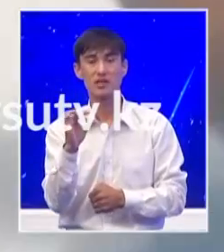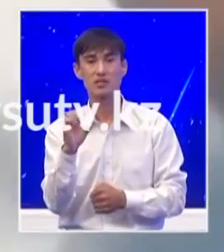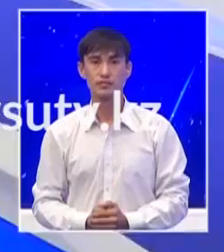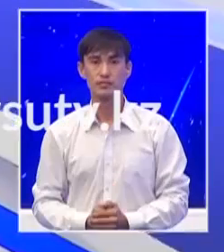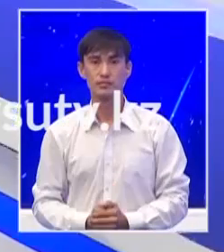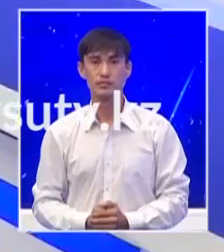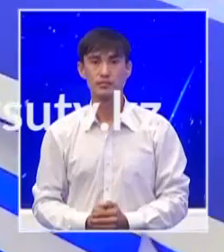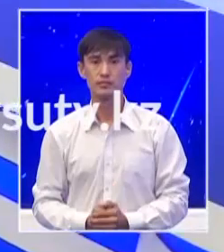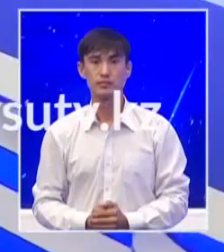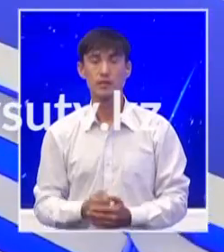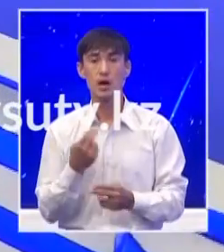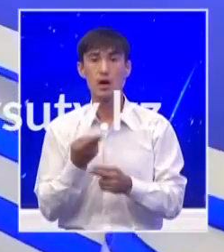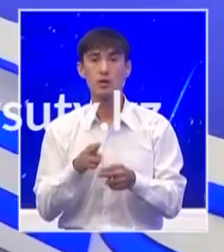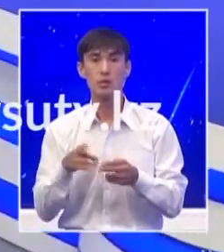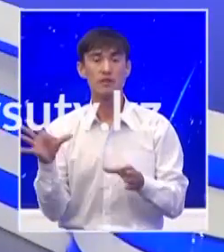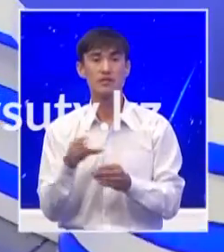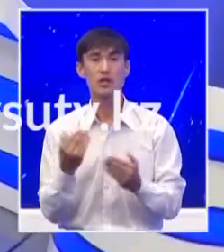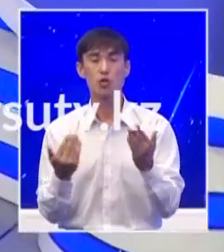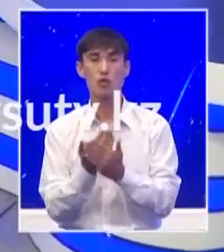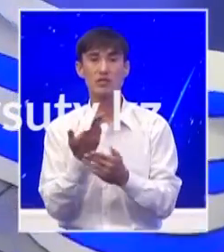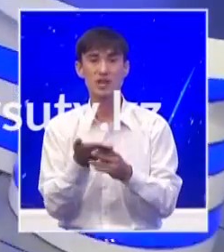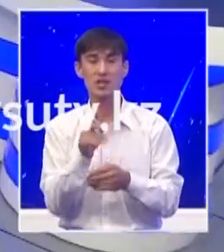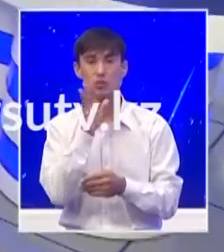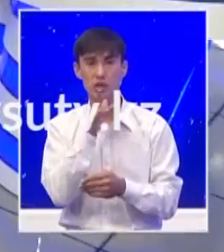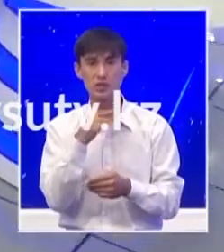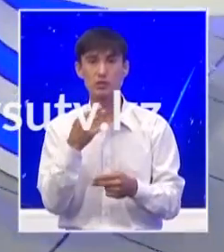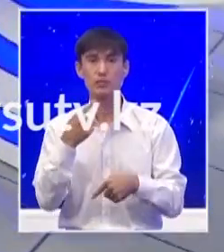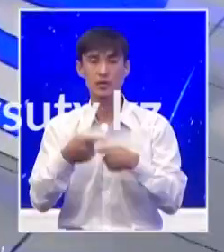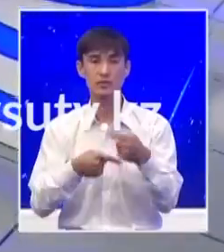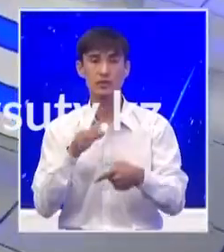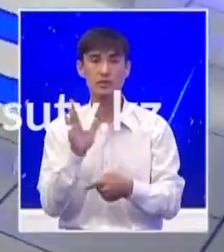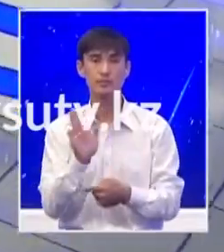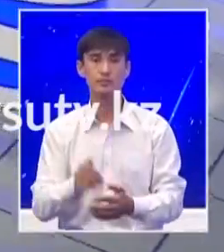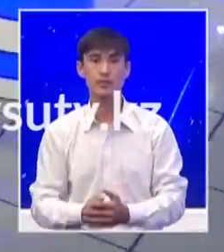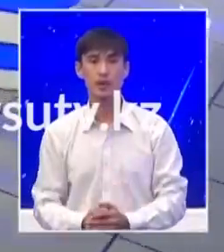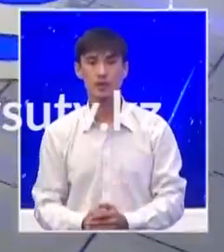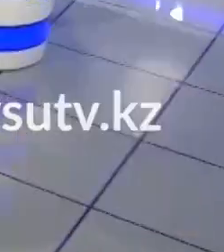Верясова. Это были все новости к этому часу, а у меня на этом все. До свидания.